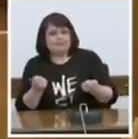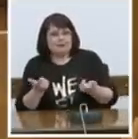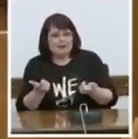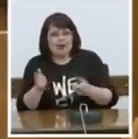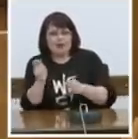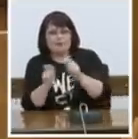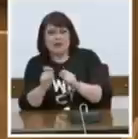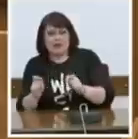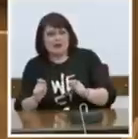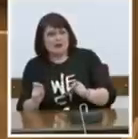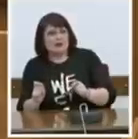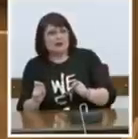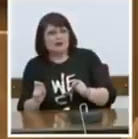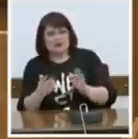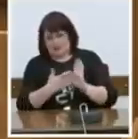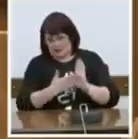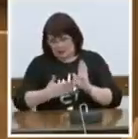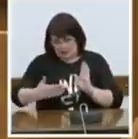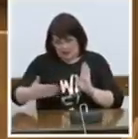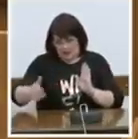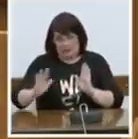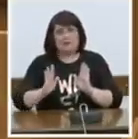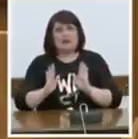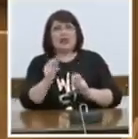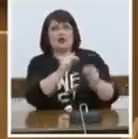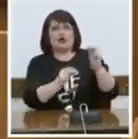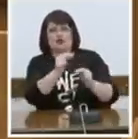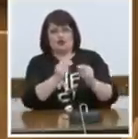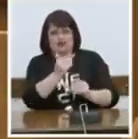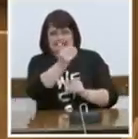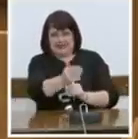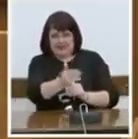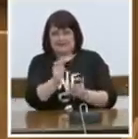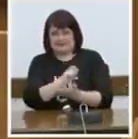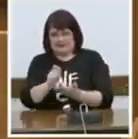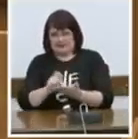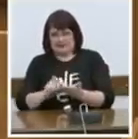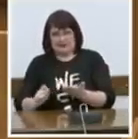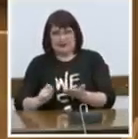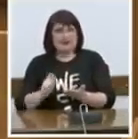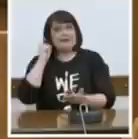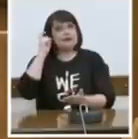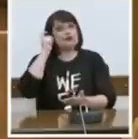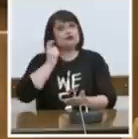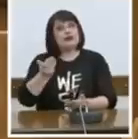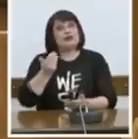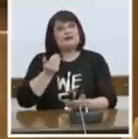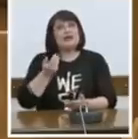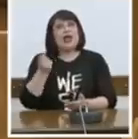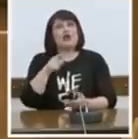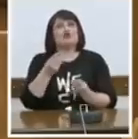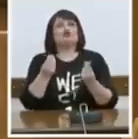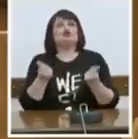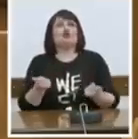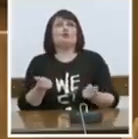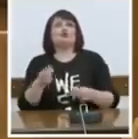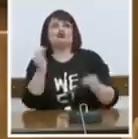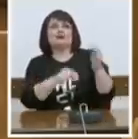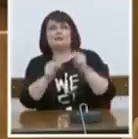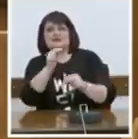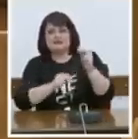μέσα στην εξεταστική τους περίοδο και δεν προβλέφθηκε τρόπος για να ψηφίσουν με